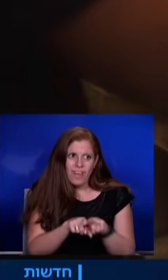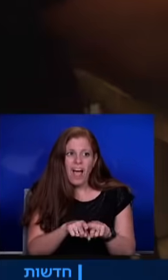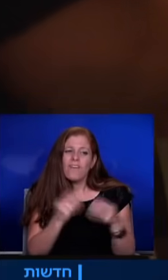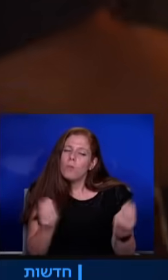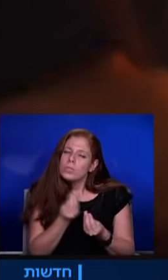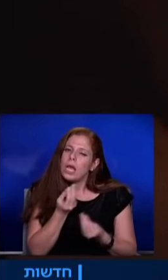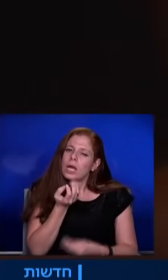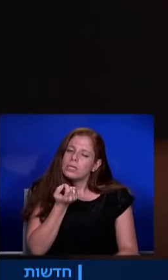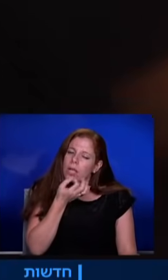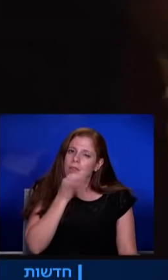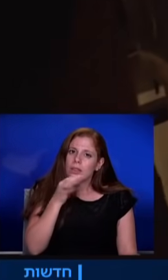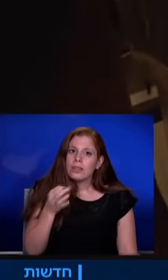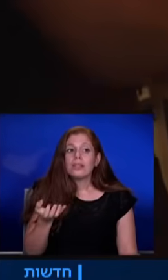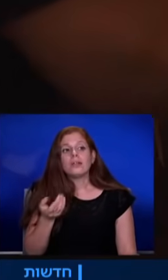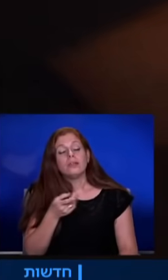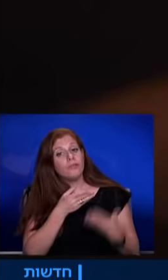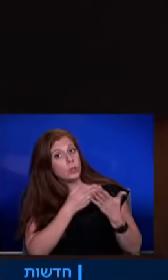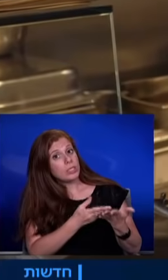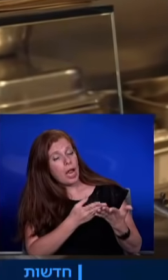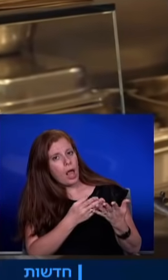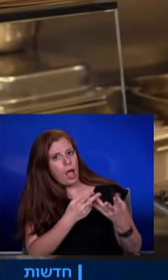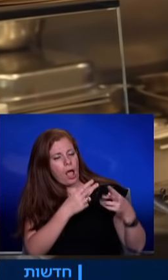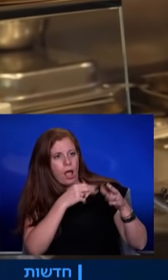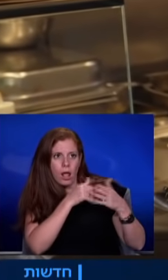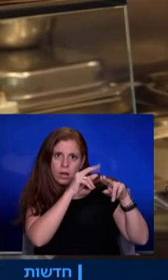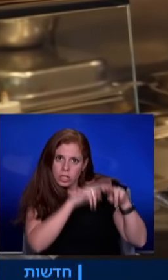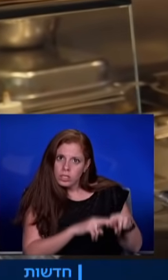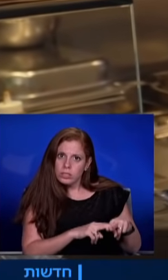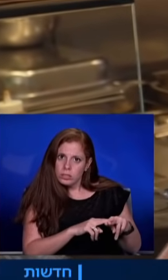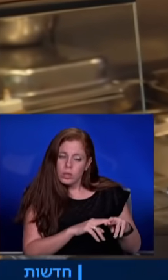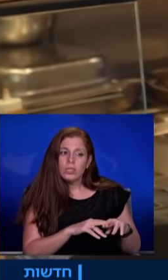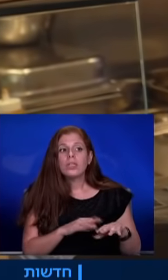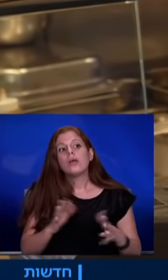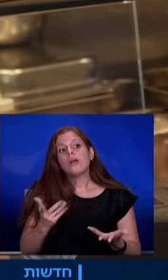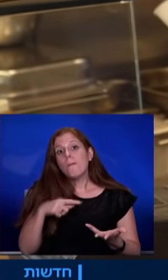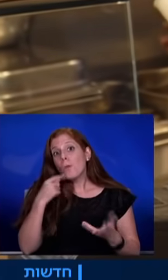טיפה יותר גבוה. וזה עוזר לך להשאיר את הראש מעל המים? זה,